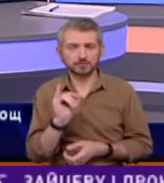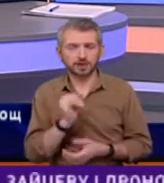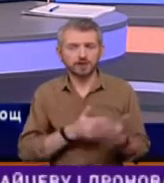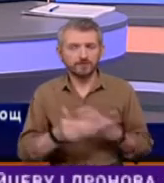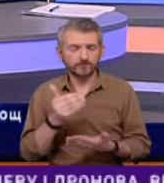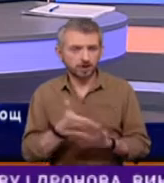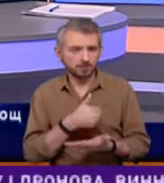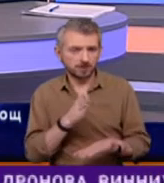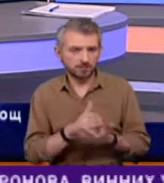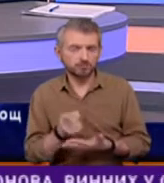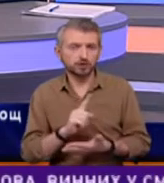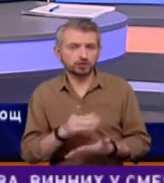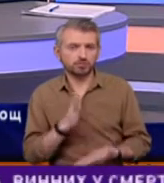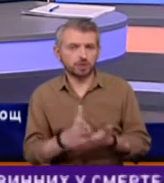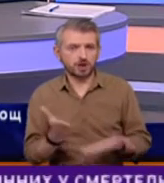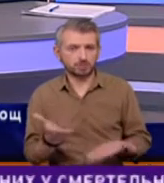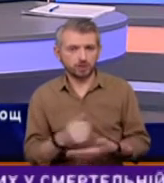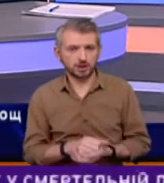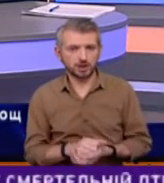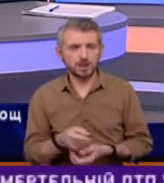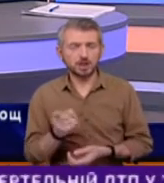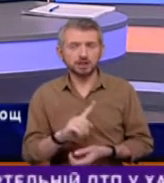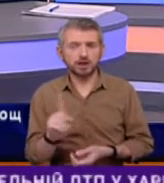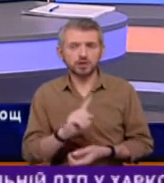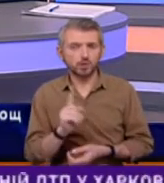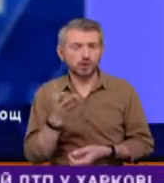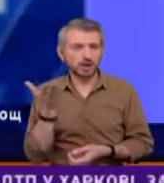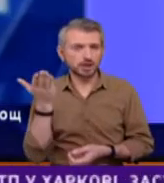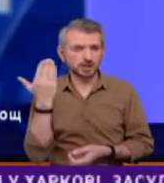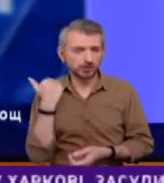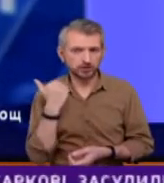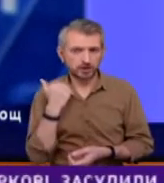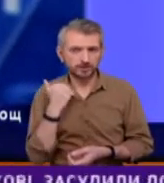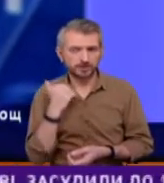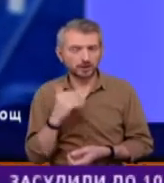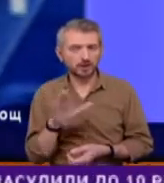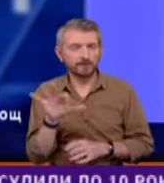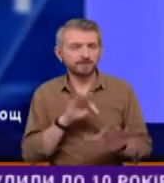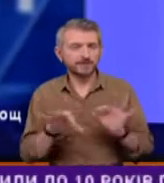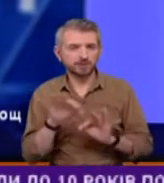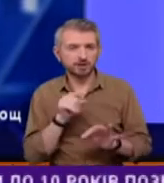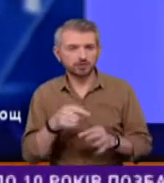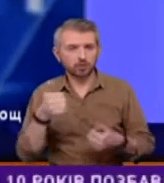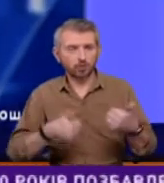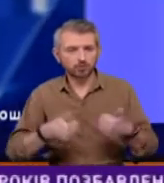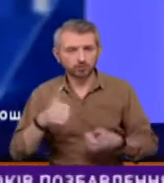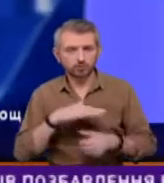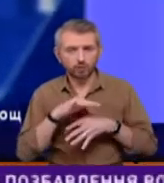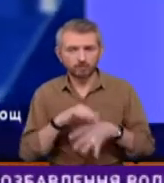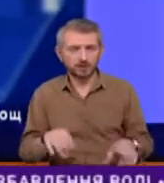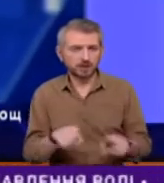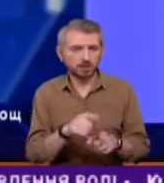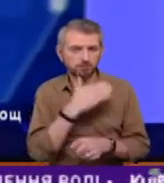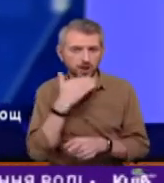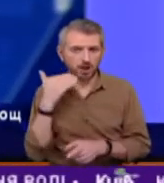врешті ми маємо те, що маємо. Те, що раніше в відбір цього конкурсу провели так